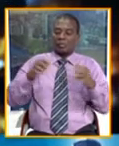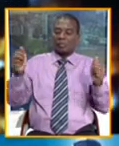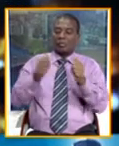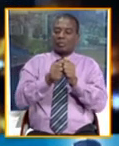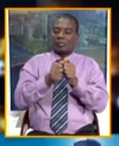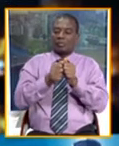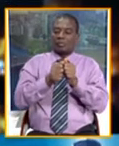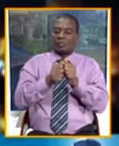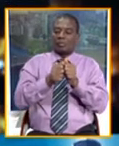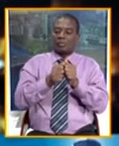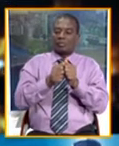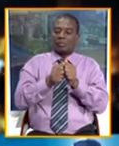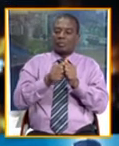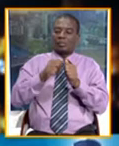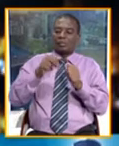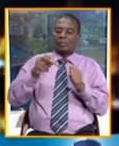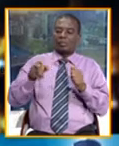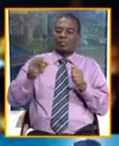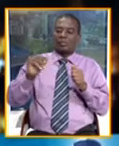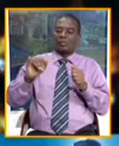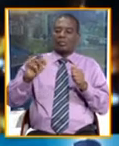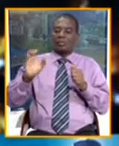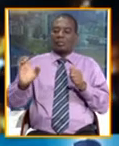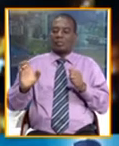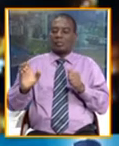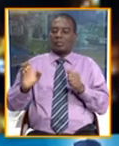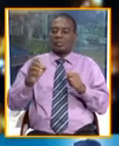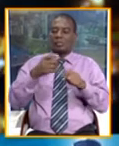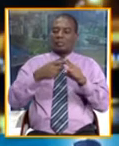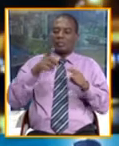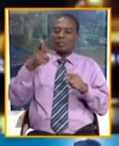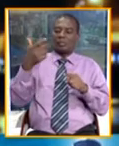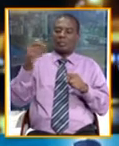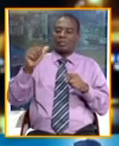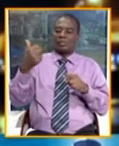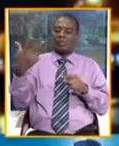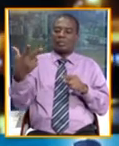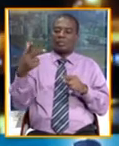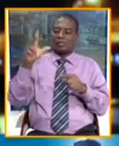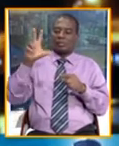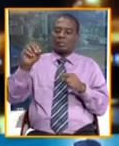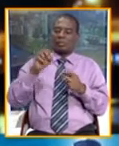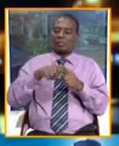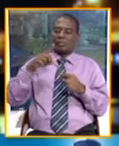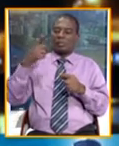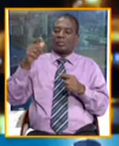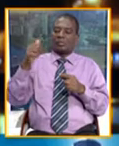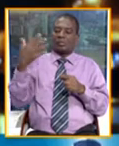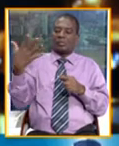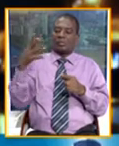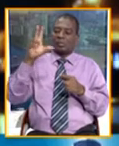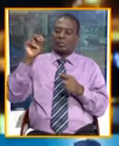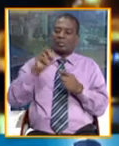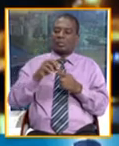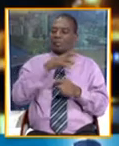avec les DHC de 13h30 à 15h30. Et puis ensuite, de 15h45